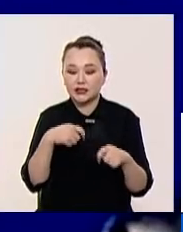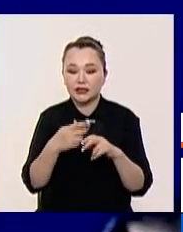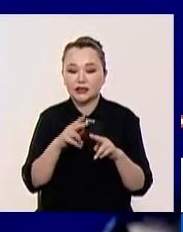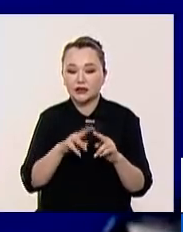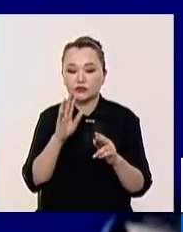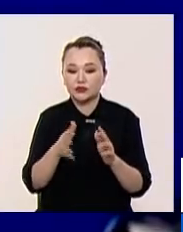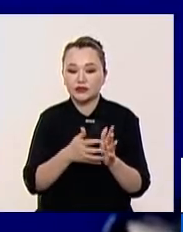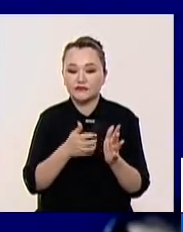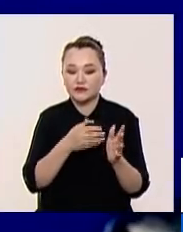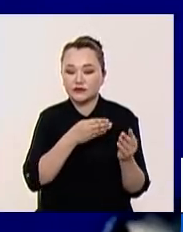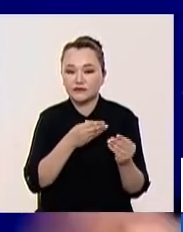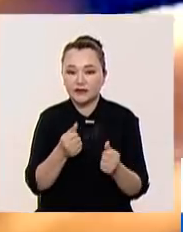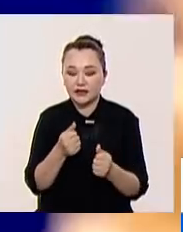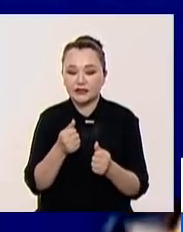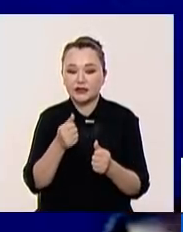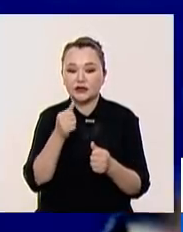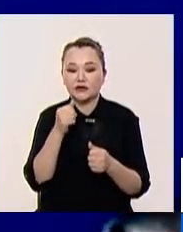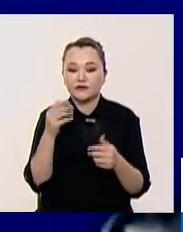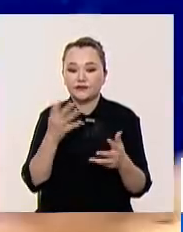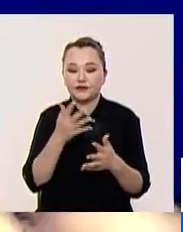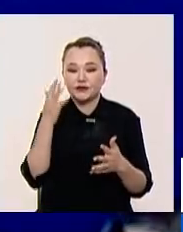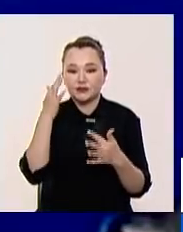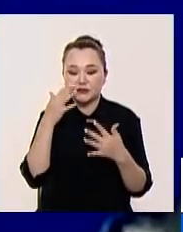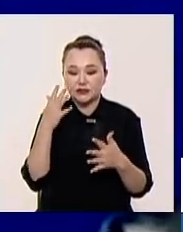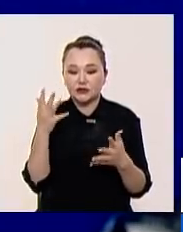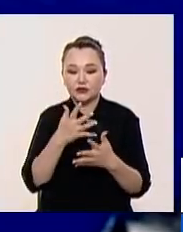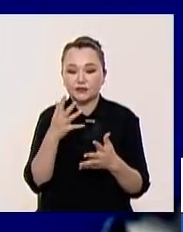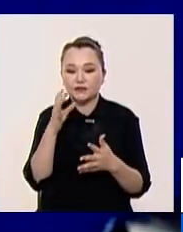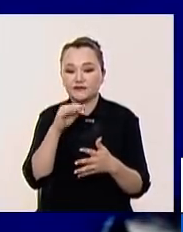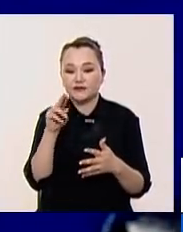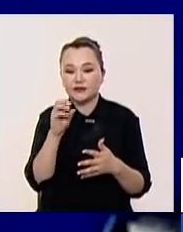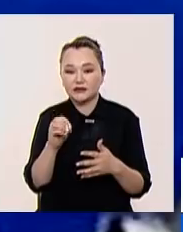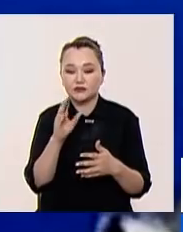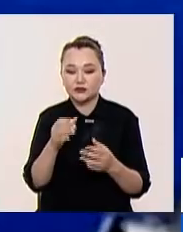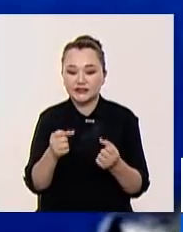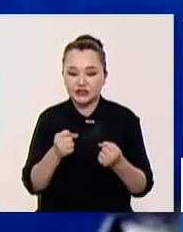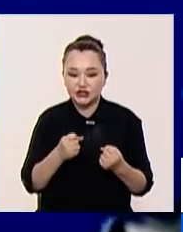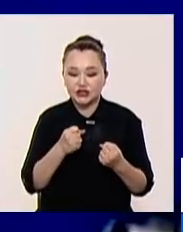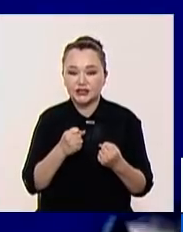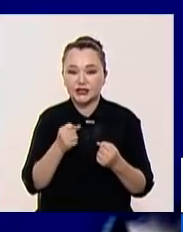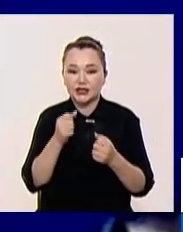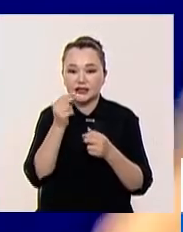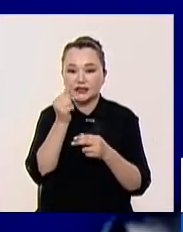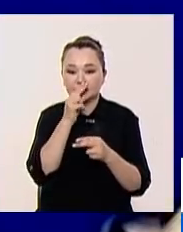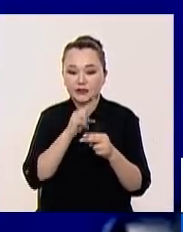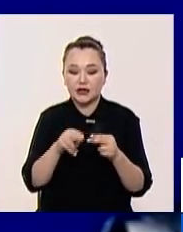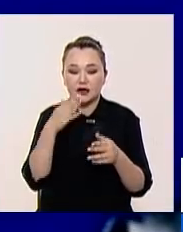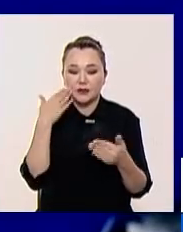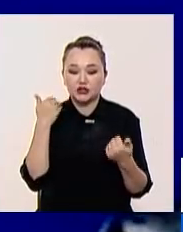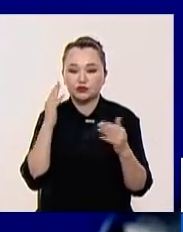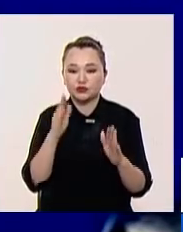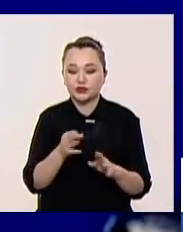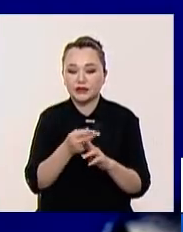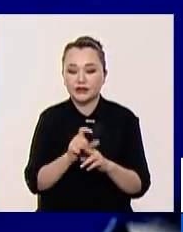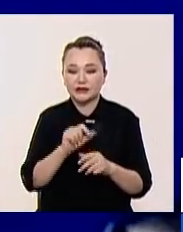будет дефляционно влиять. И это в каком-то смысле, в каком-то виде сдержит темпы инфляции и как-то облегчит вот это вот